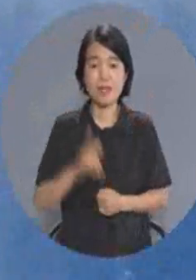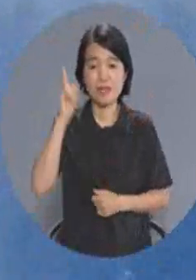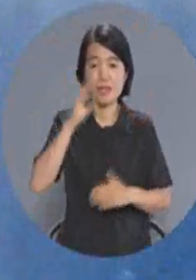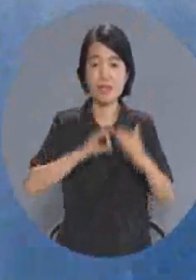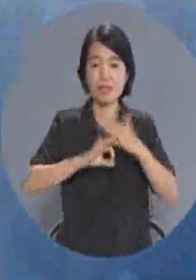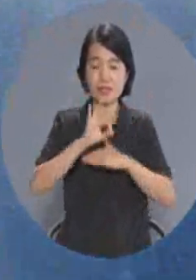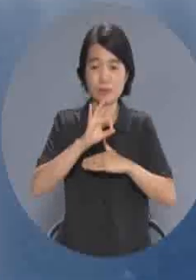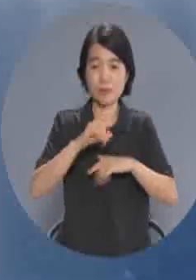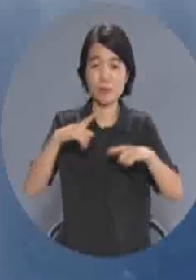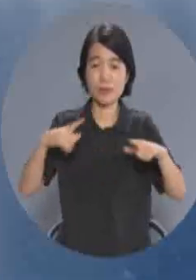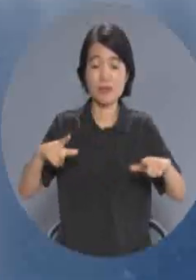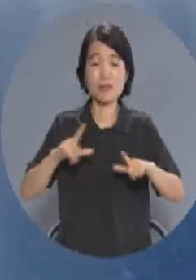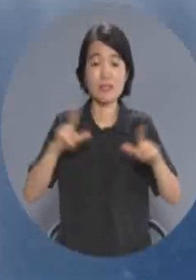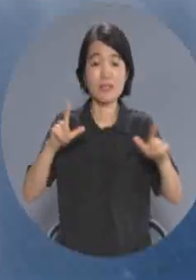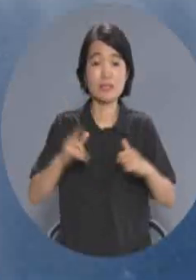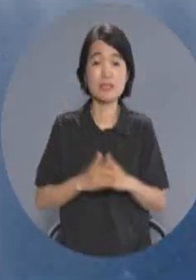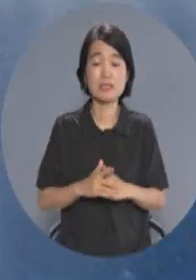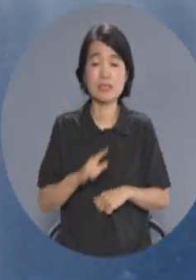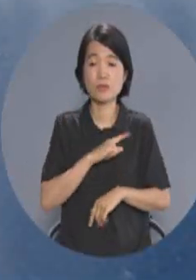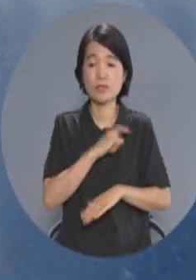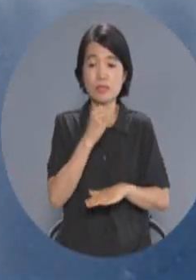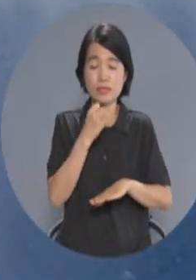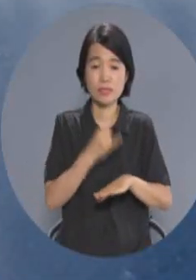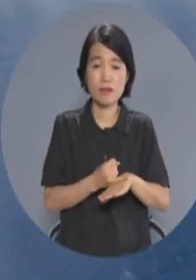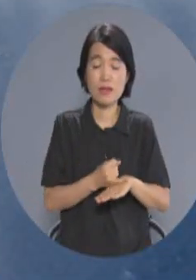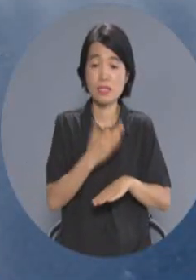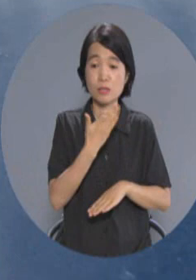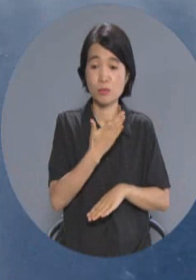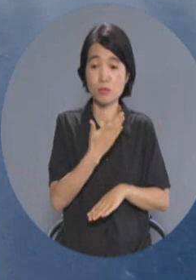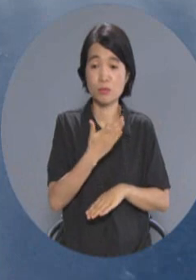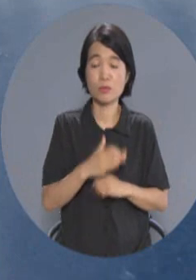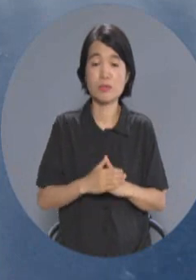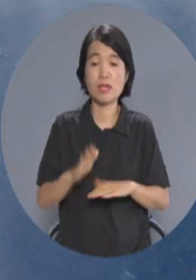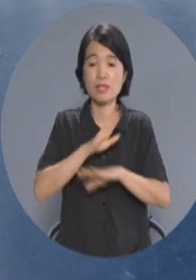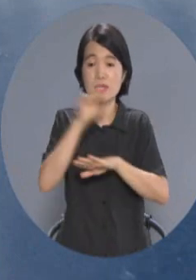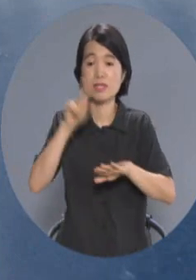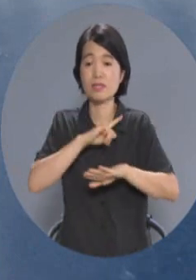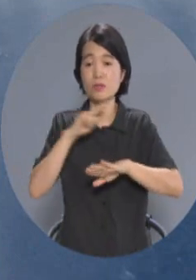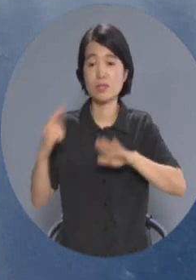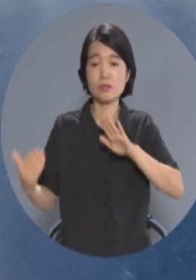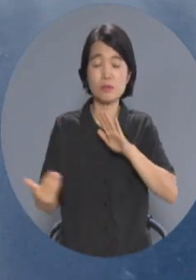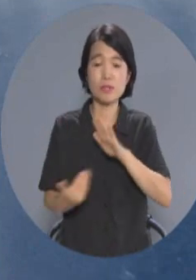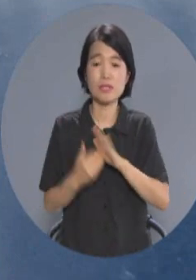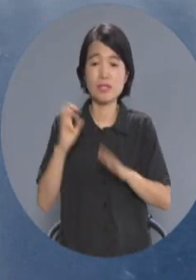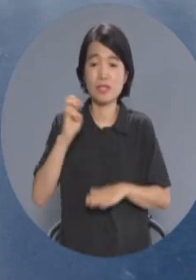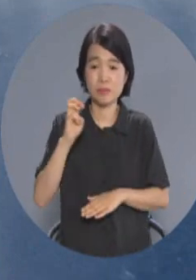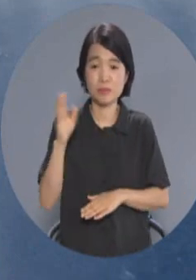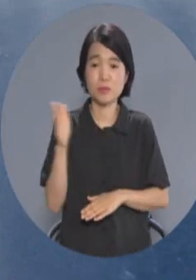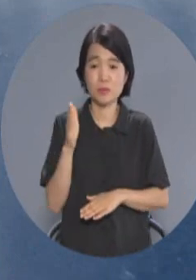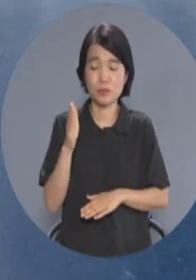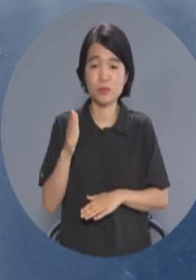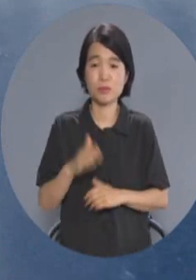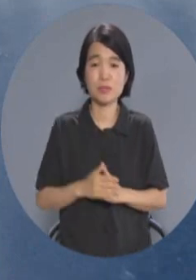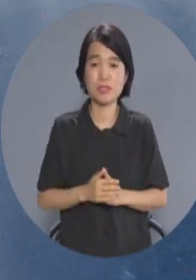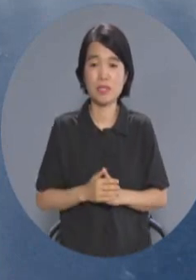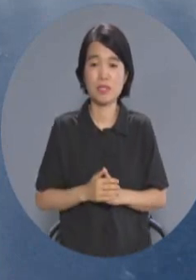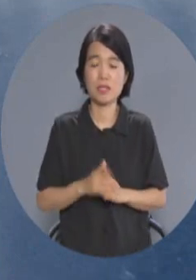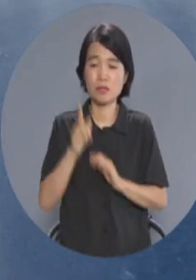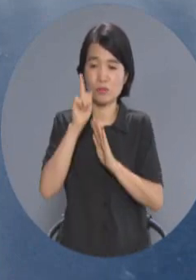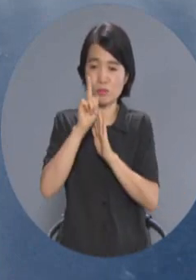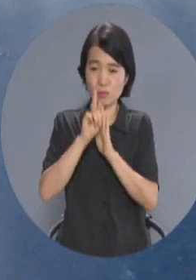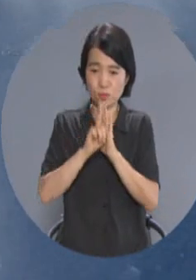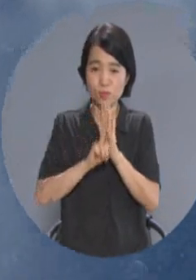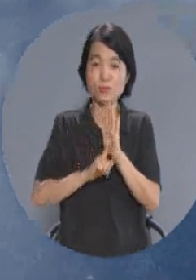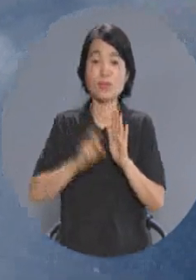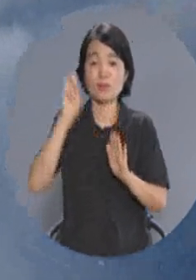아침 동구지역 날씨는 최저기온 식구도 로 시작해 한나 최고 기온은 30도 로 기온이 조금씩 내림세를